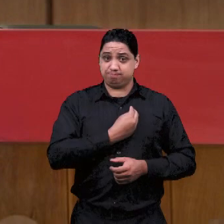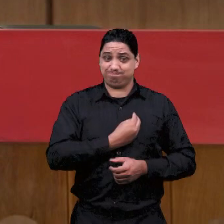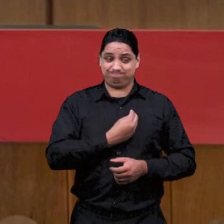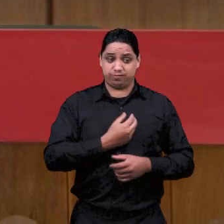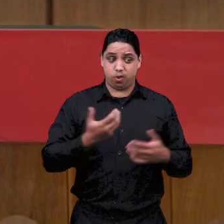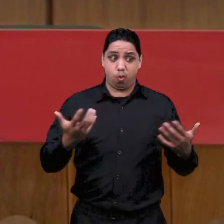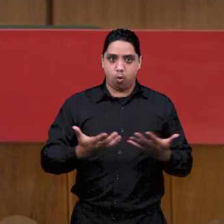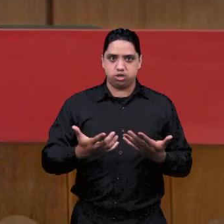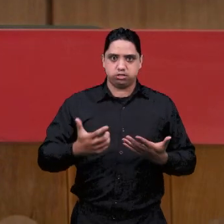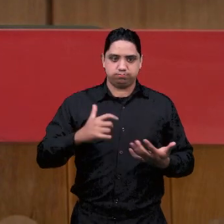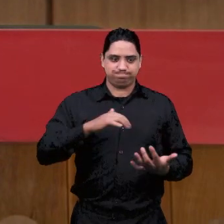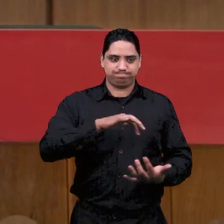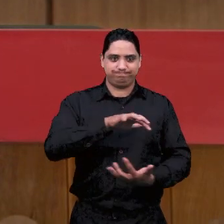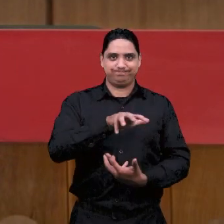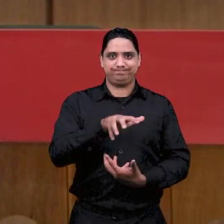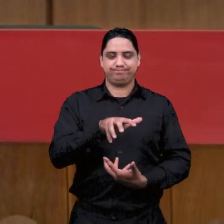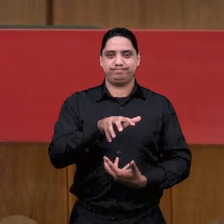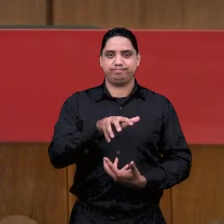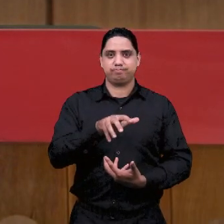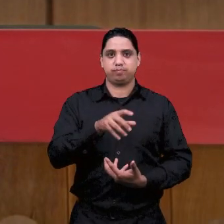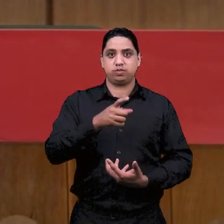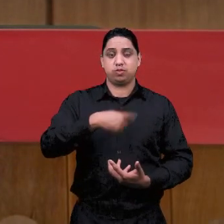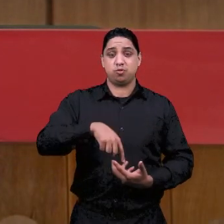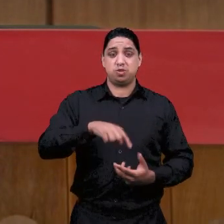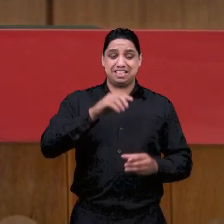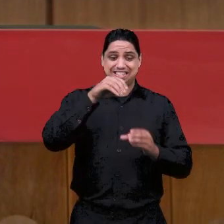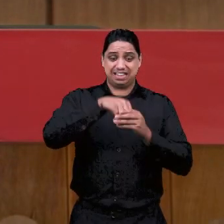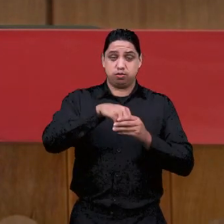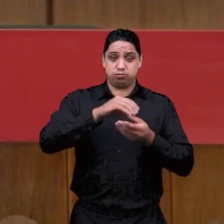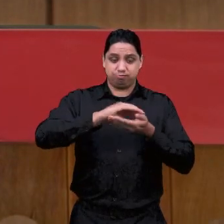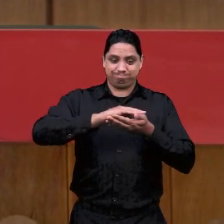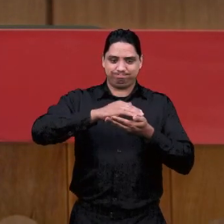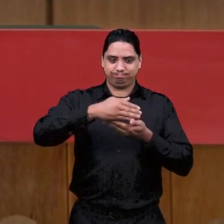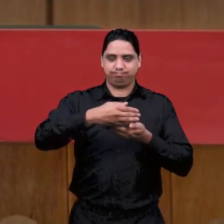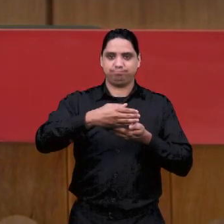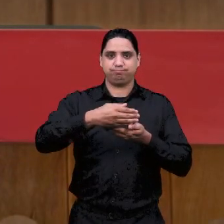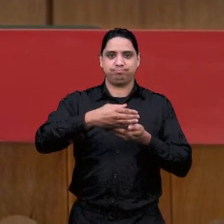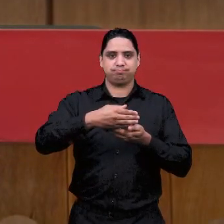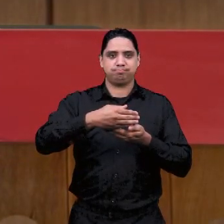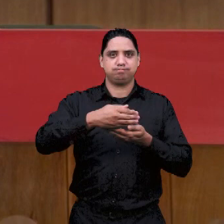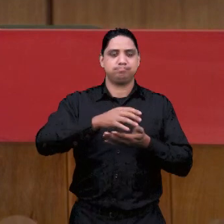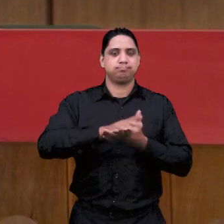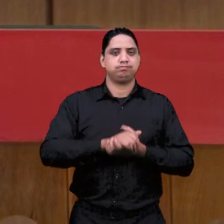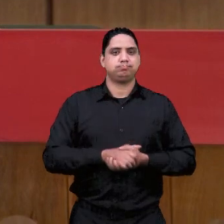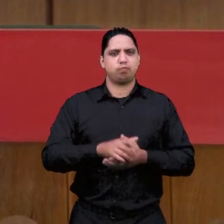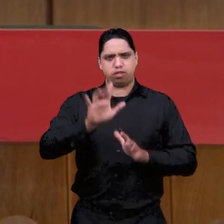nous sommes dans un trésor. Je vais poser une question maintenant.